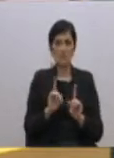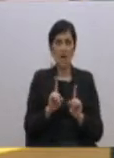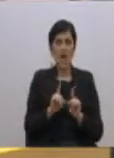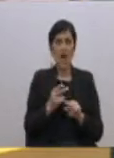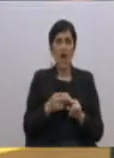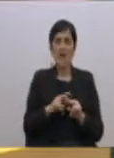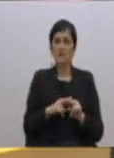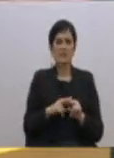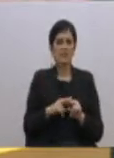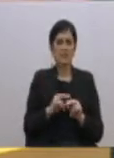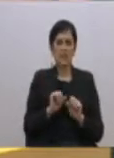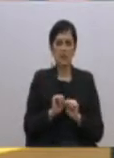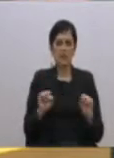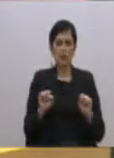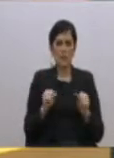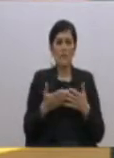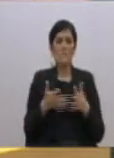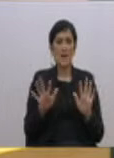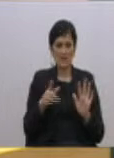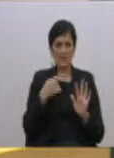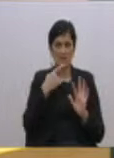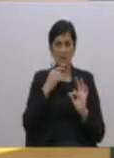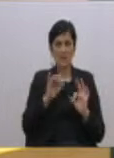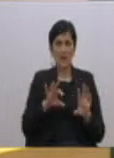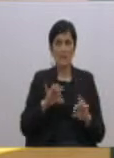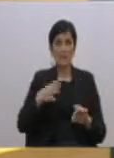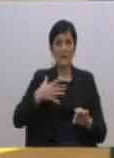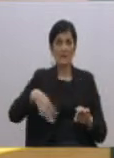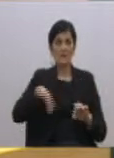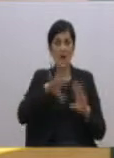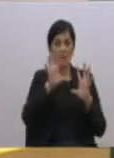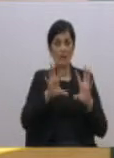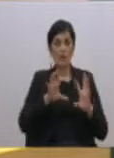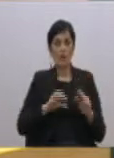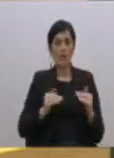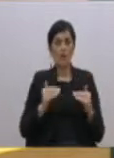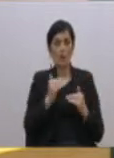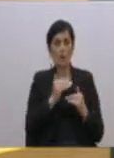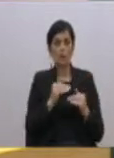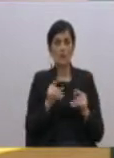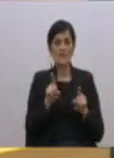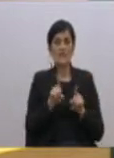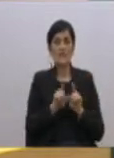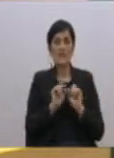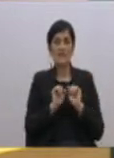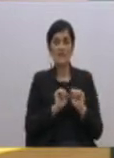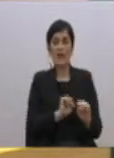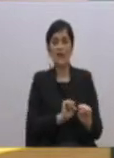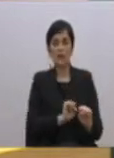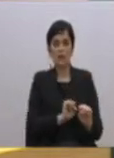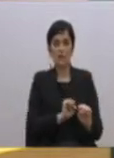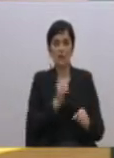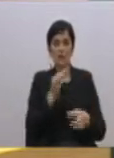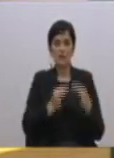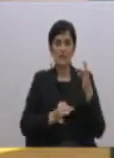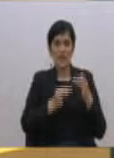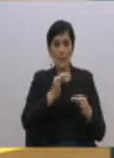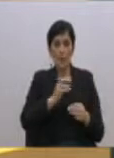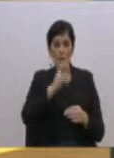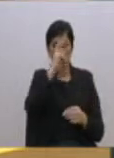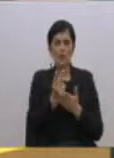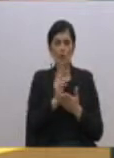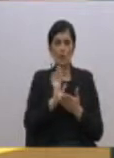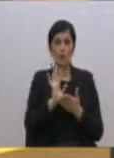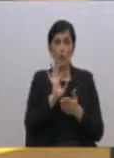da, mă uchid de blubaze, da, mă uchid de blubaze, da, mă uchid de blubaze, da, mă uchid